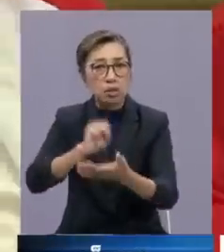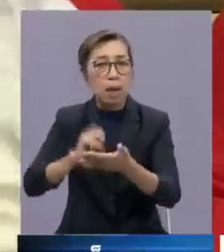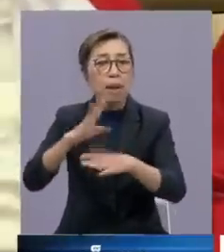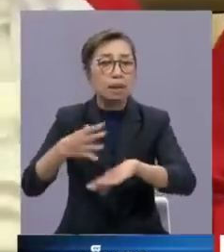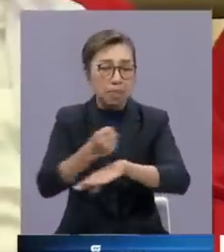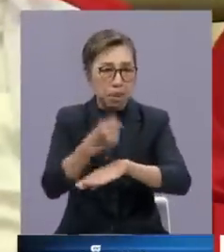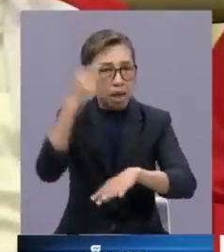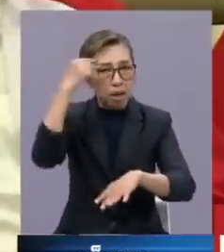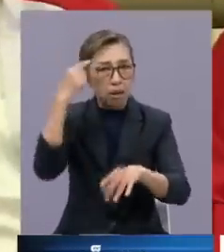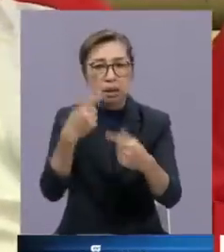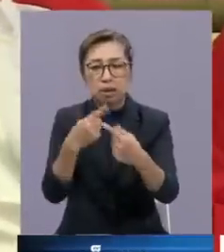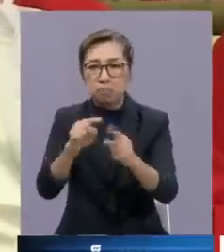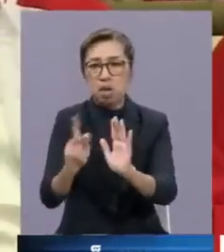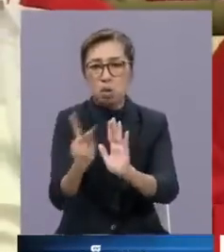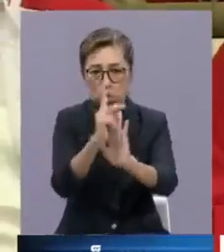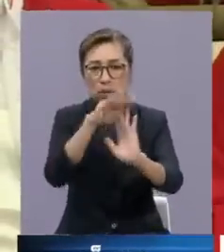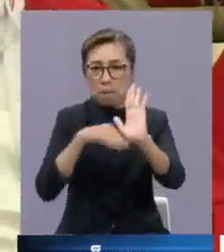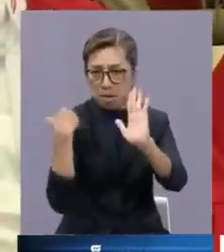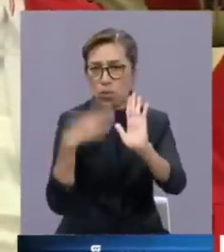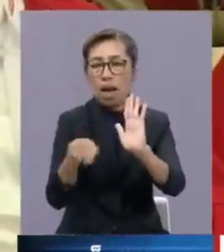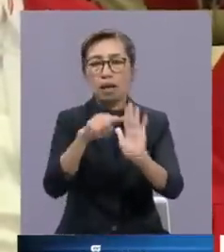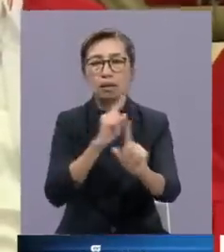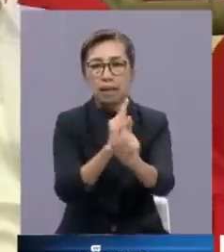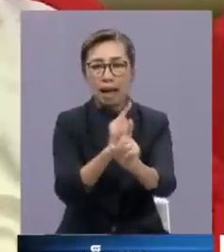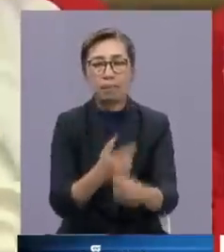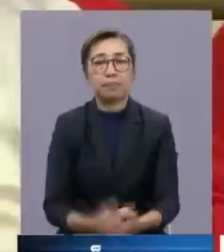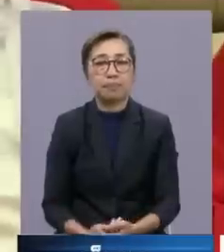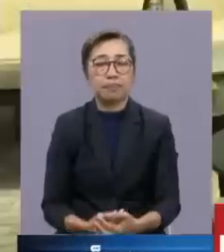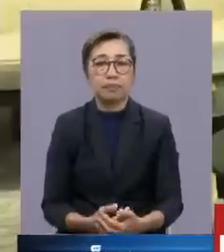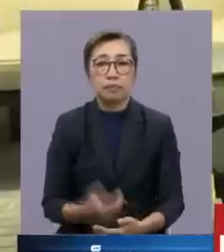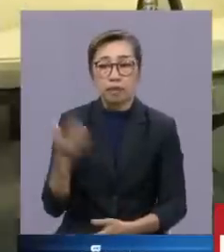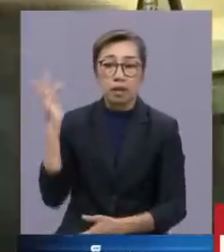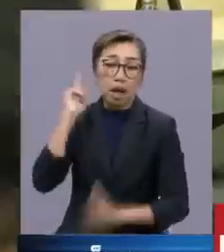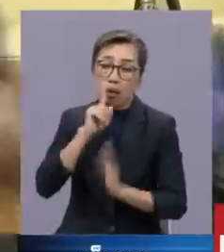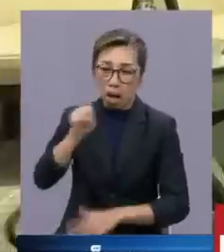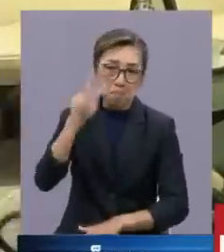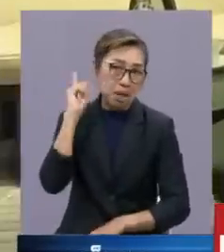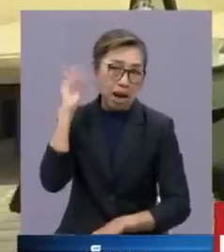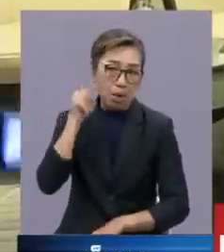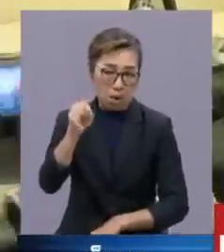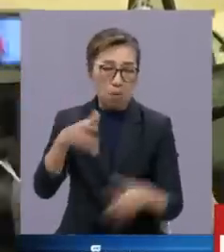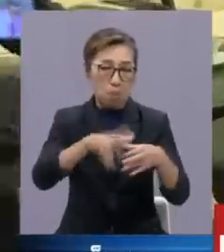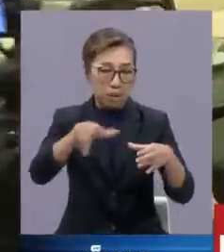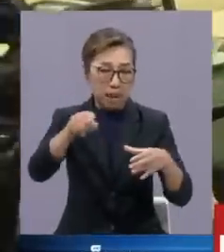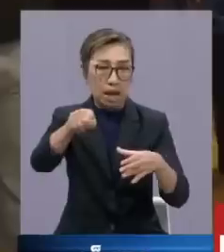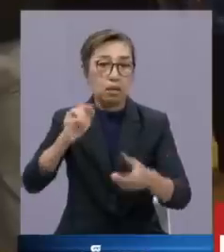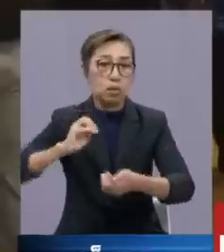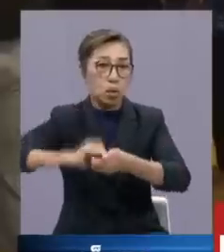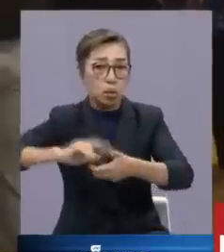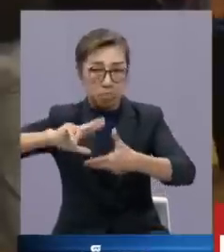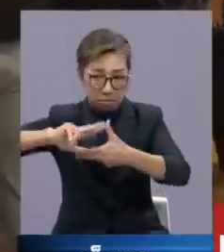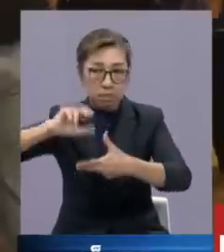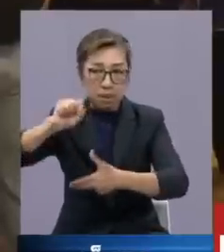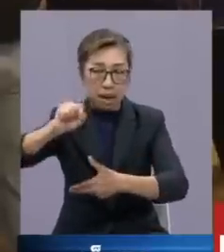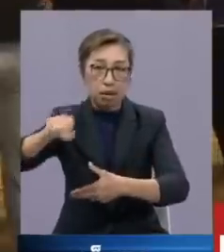มีหลักและยึดมั่นนะคะมาถามย้ำค่ะว่าก่อนหน้านี้มีการปล่อยข่าวว่าพรรคเพื่อไทยจะไปจับมือกับพลังประช